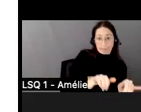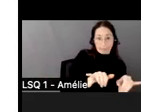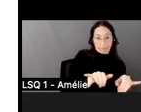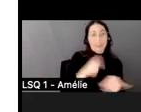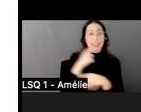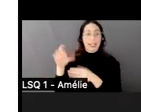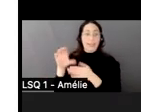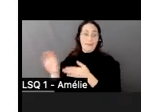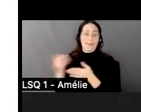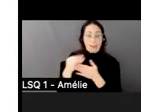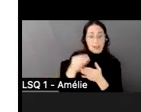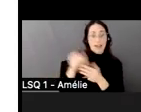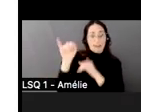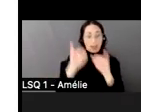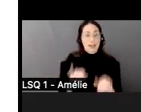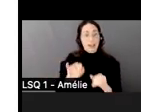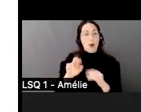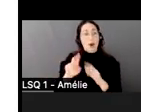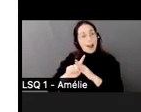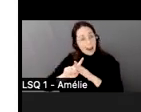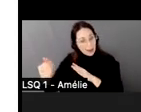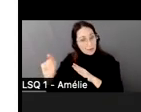Immigration, Réfugiés et Citoyenneté Canada.